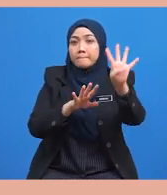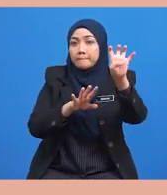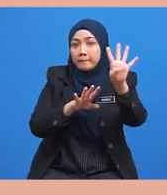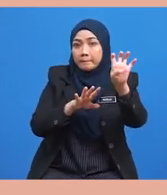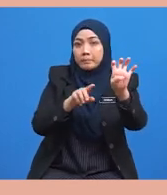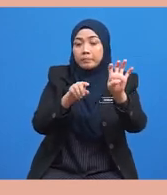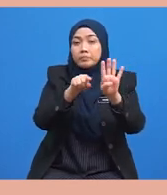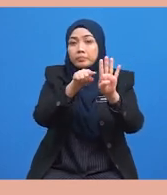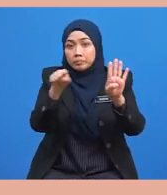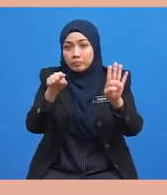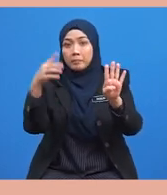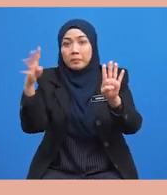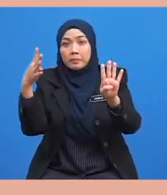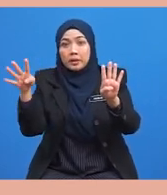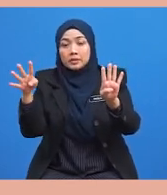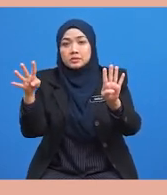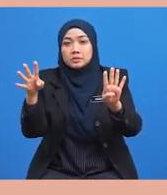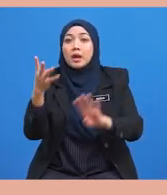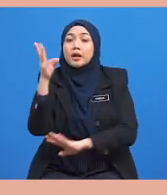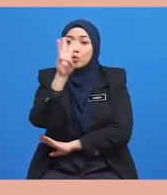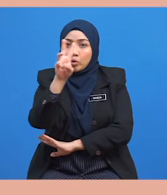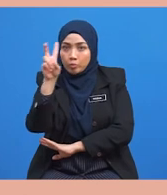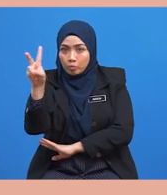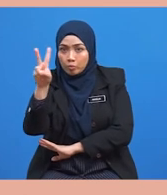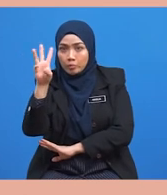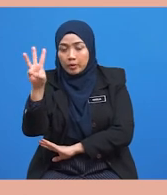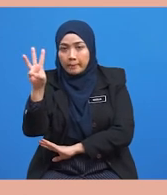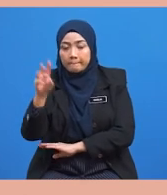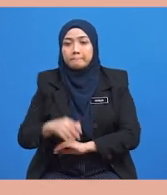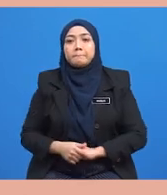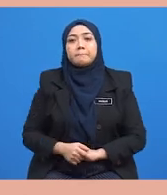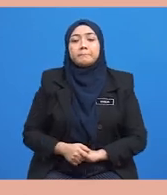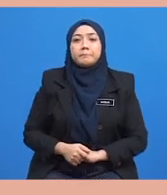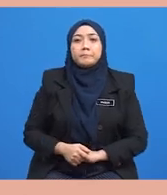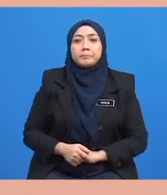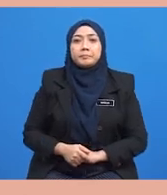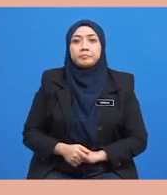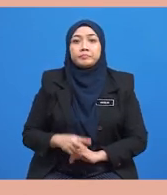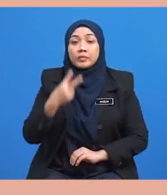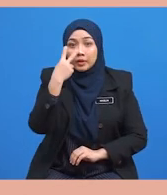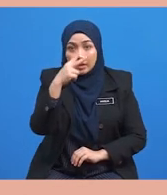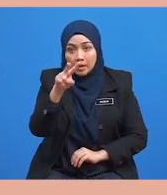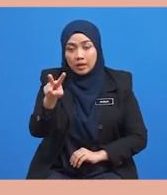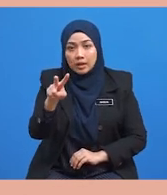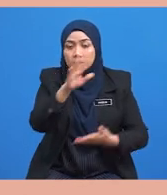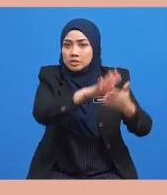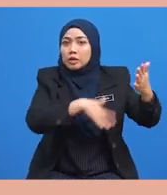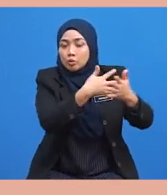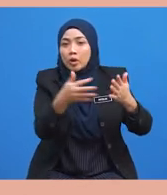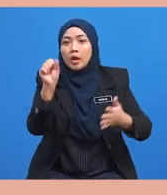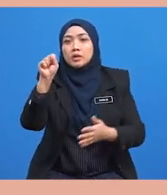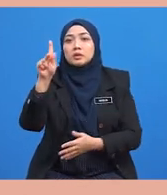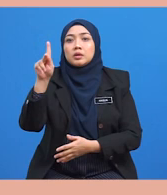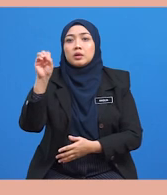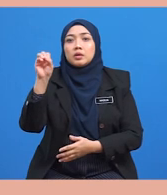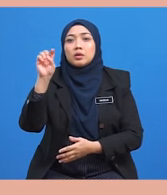adalah 26. Jelas murid-murid? Mari kita lihat pula jadual skor